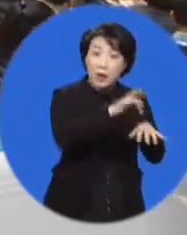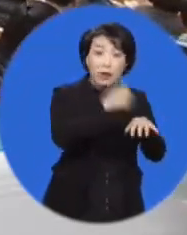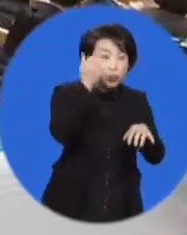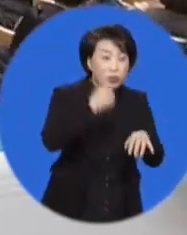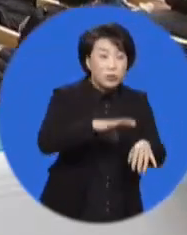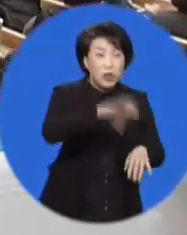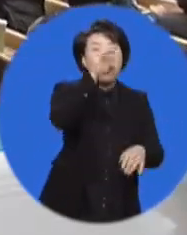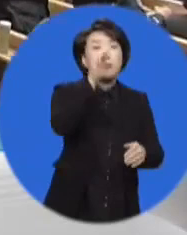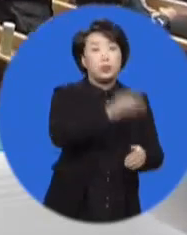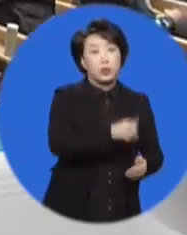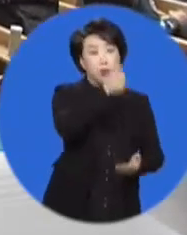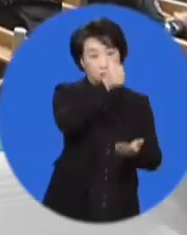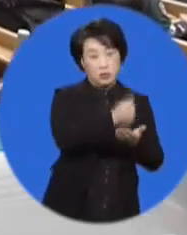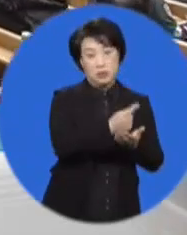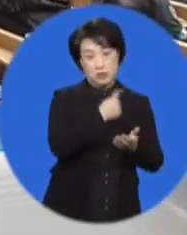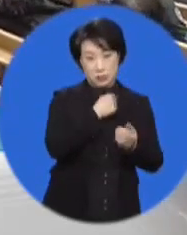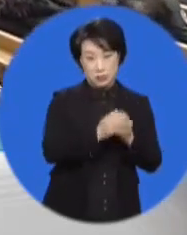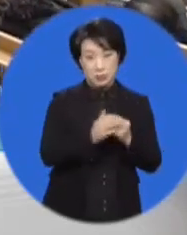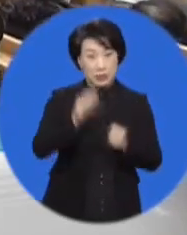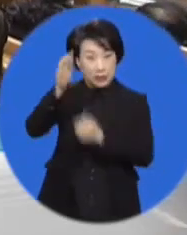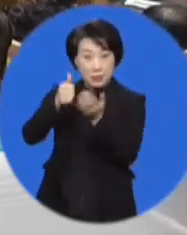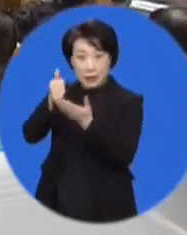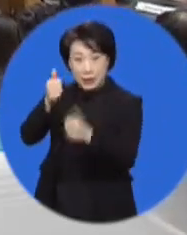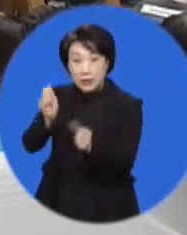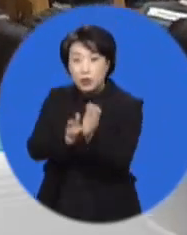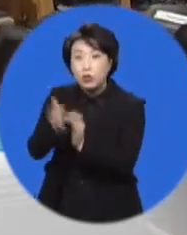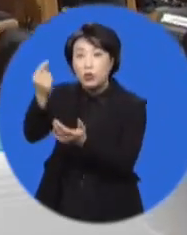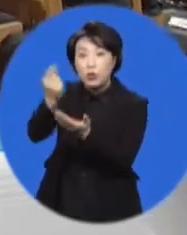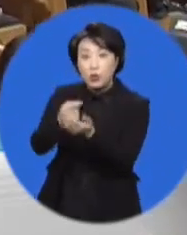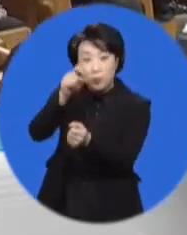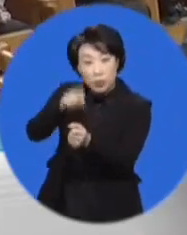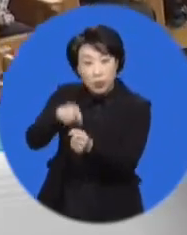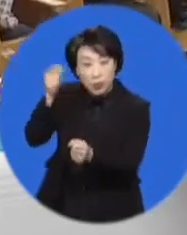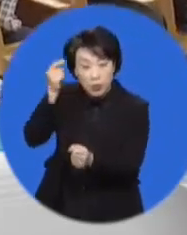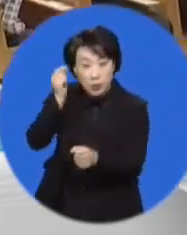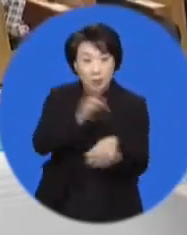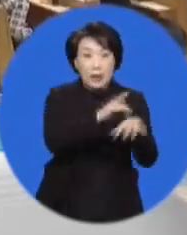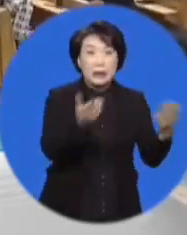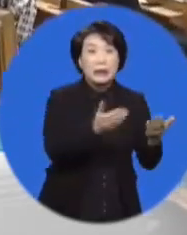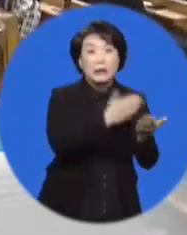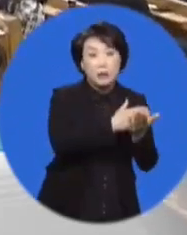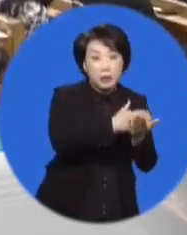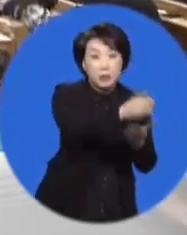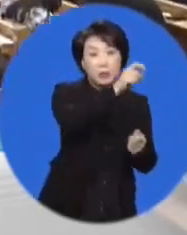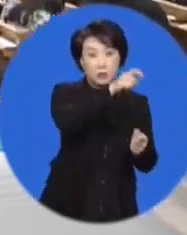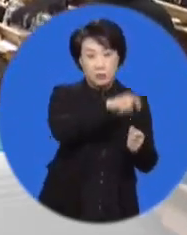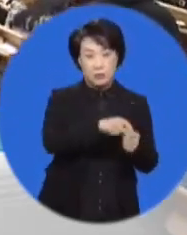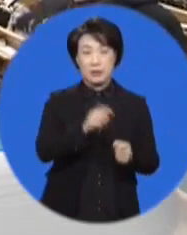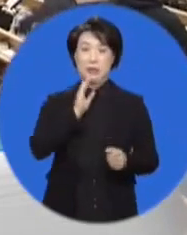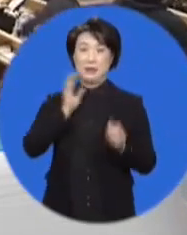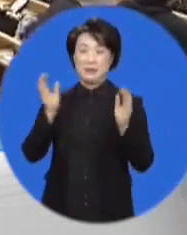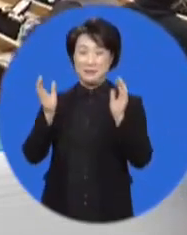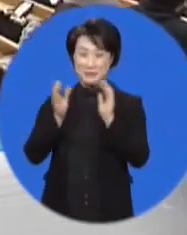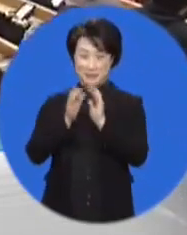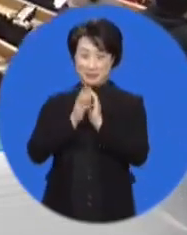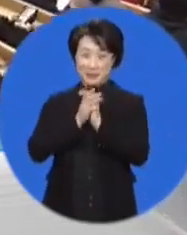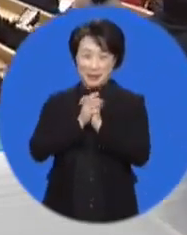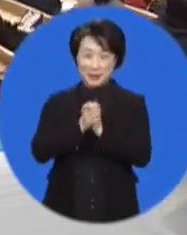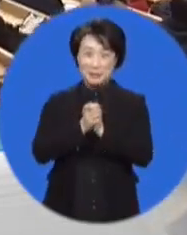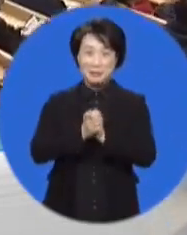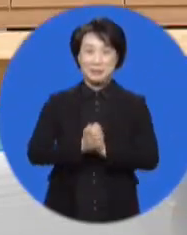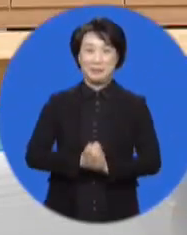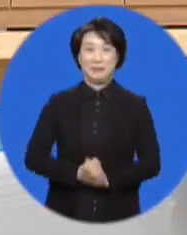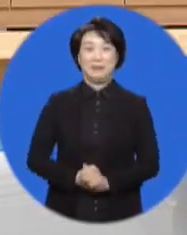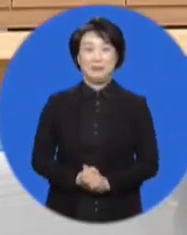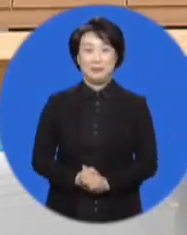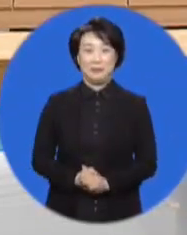처음부터 범죄함이니라. 하나님의 아들이 나타나신 것은 마귀의 일을 멸하려 하심이니라. 아멘.